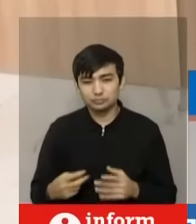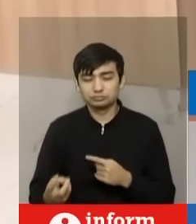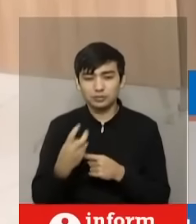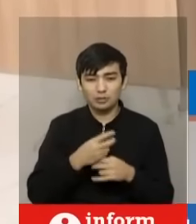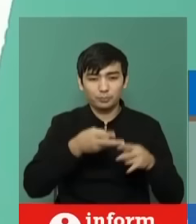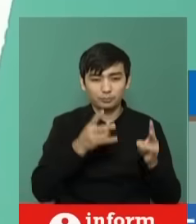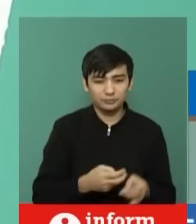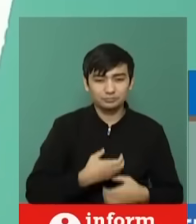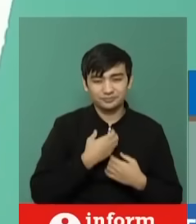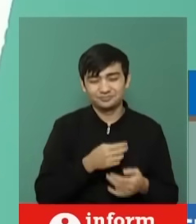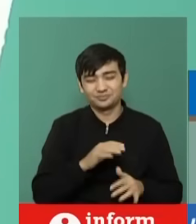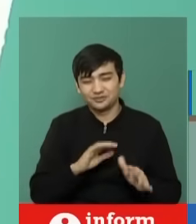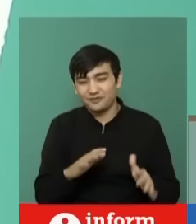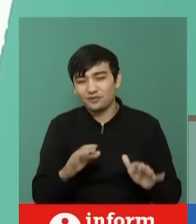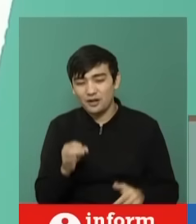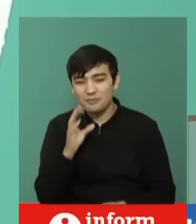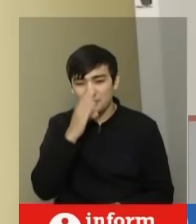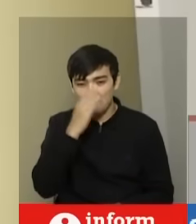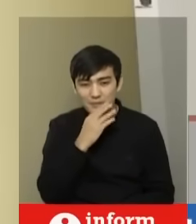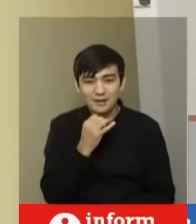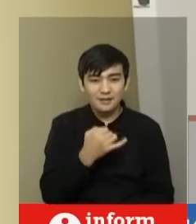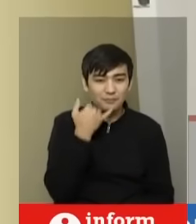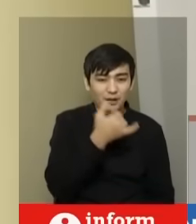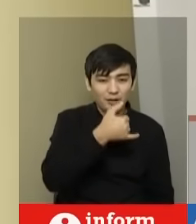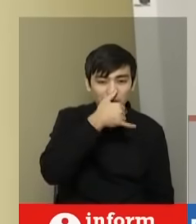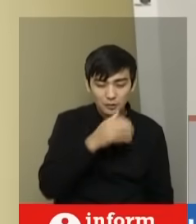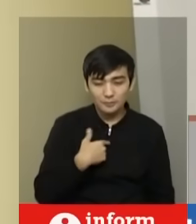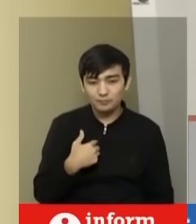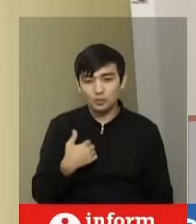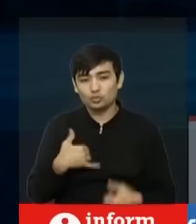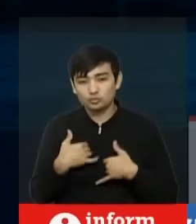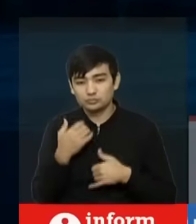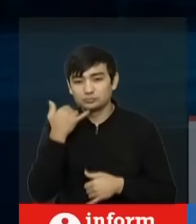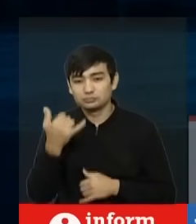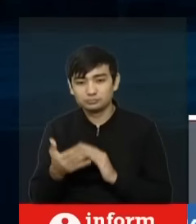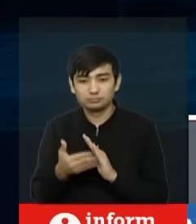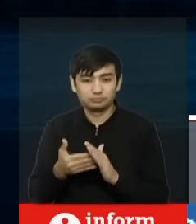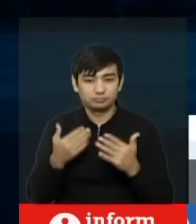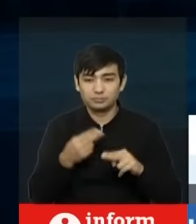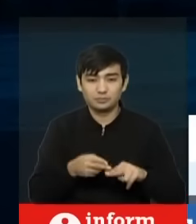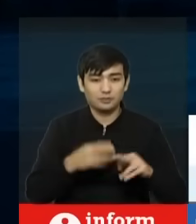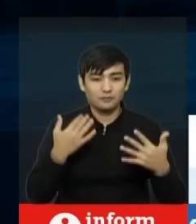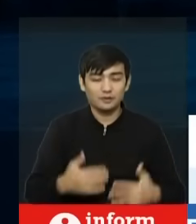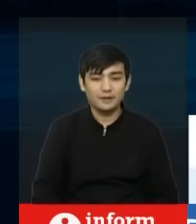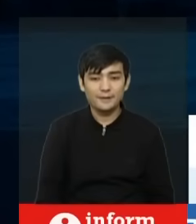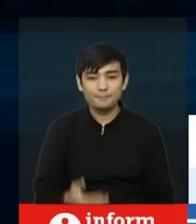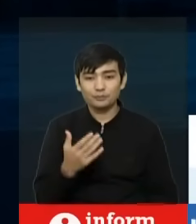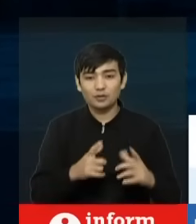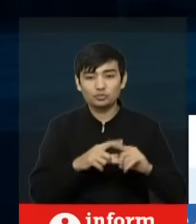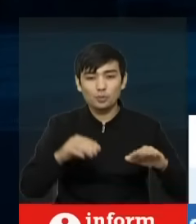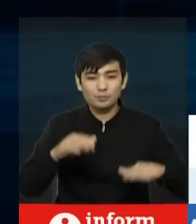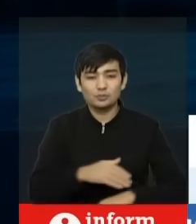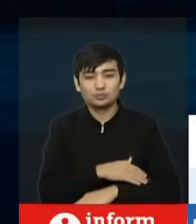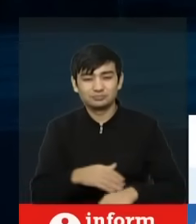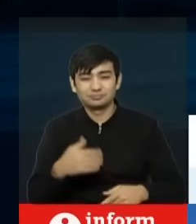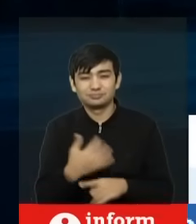жағдайға ұрынып ата-анасына не заңды өкіліне хабарласа алмаған жағдайда шақырылады екен. Сонымен егер мектеп ауласында